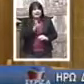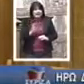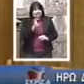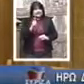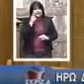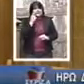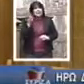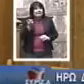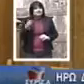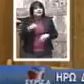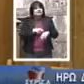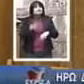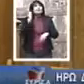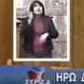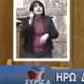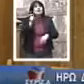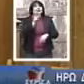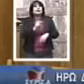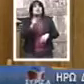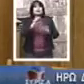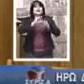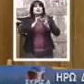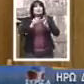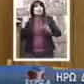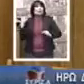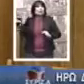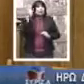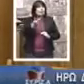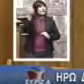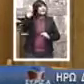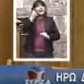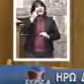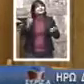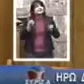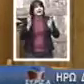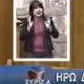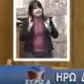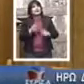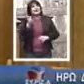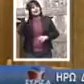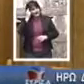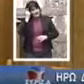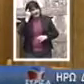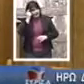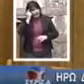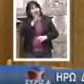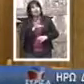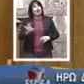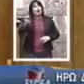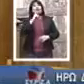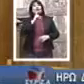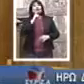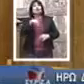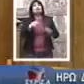τη σύγχρονη πολιτικο-οικονομική ιστορία που το έχει ήδη καταγράψει, θα γνωρίζατε ότι οι χώρες που ακολούθησαν σε περασμένα